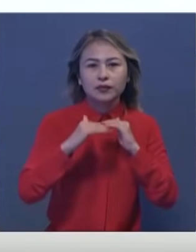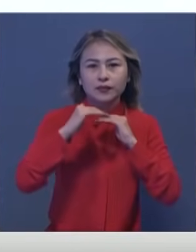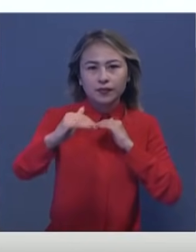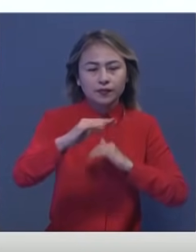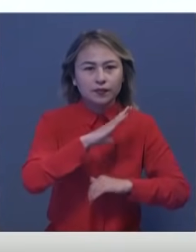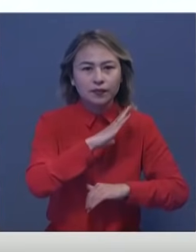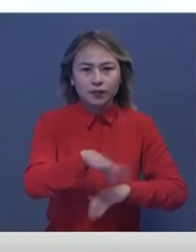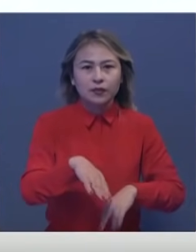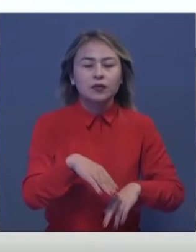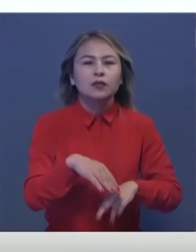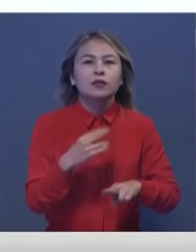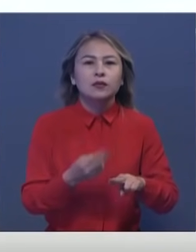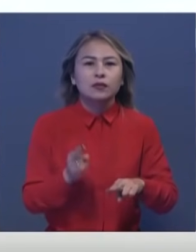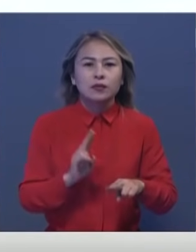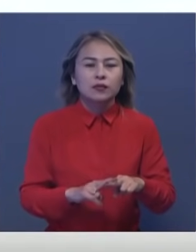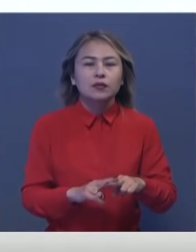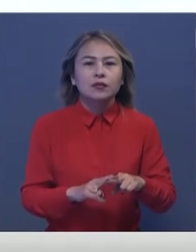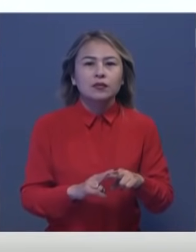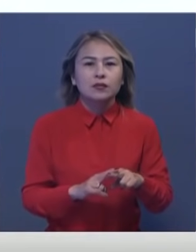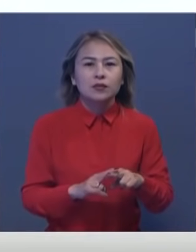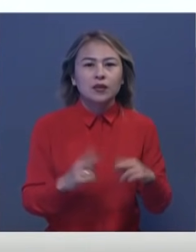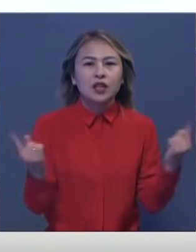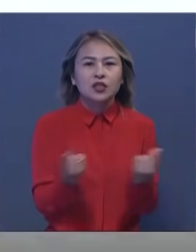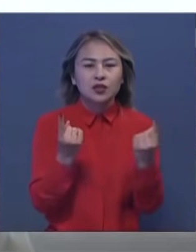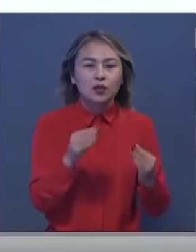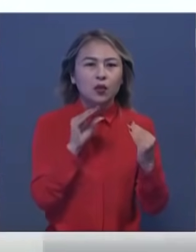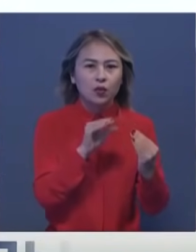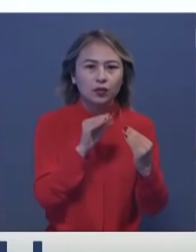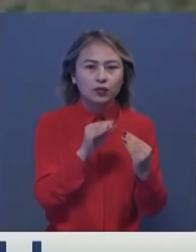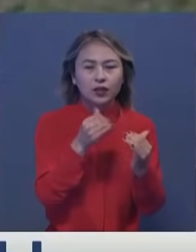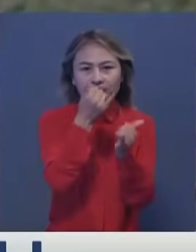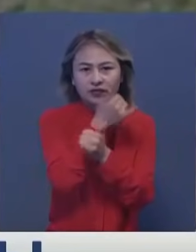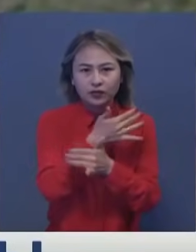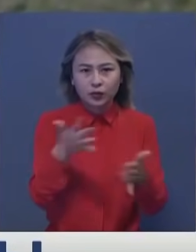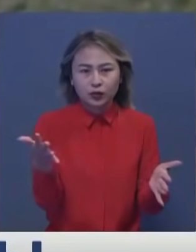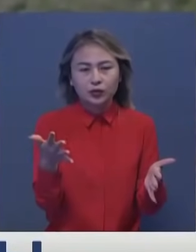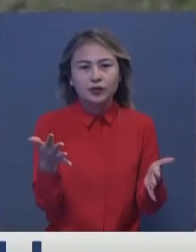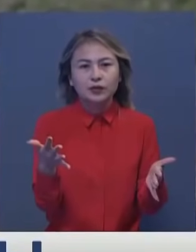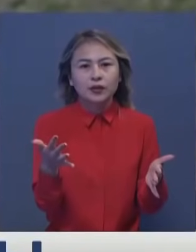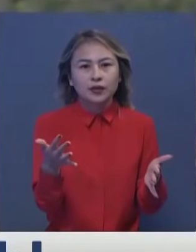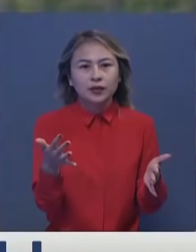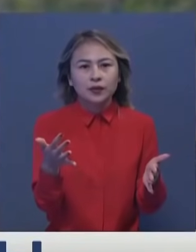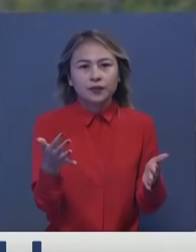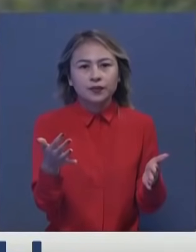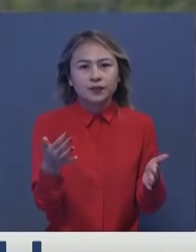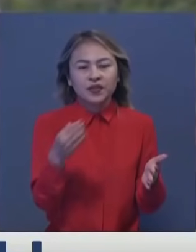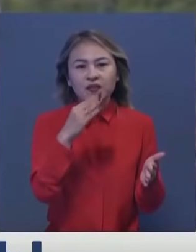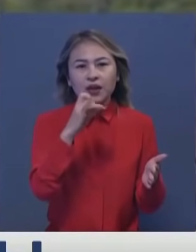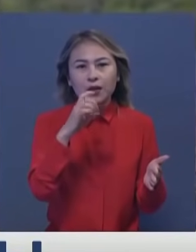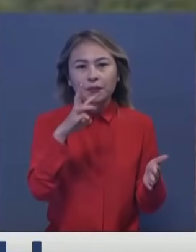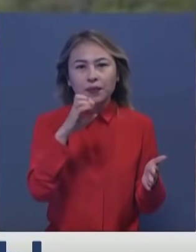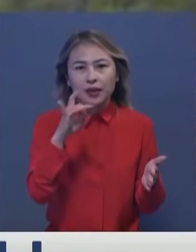Мұнда жай жабынды болды. Және бұл жерден жеңіл көлікпен жүру мүмкін емес болатын. Для тех же фермерских хозяйств.